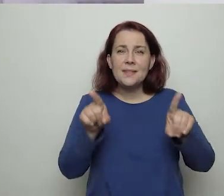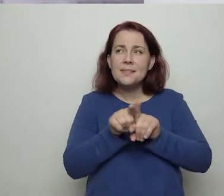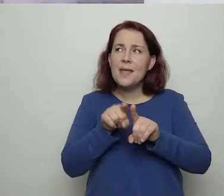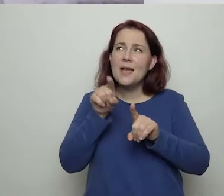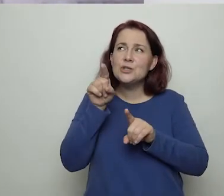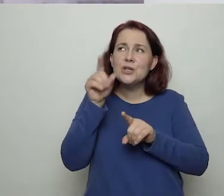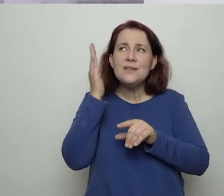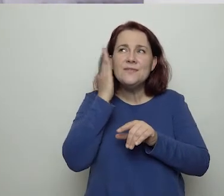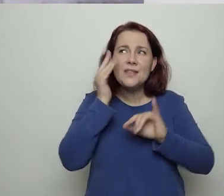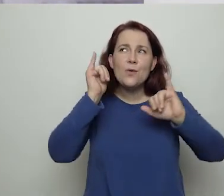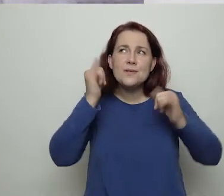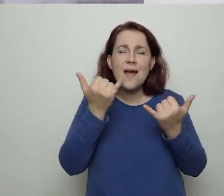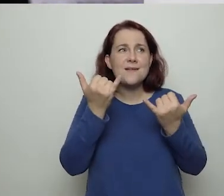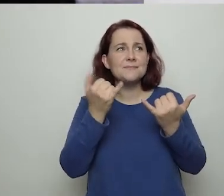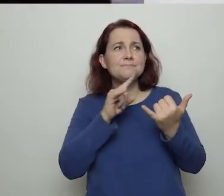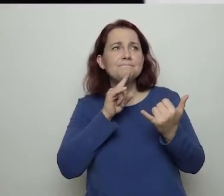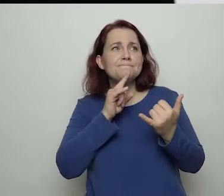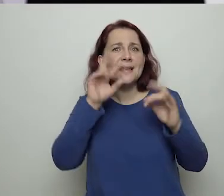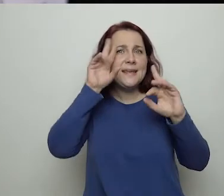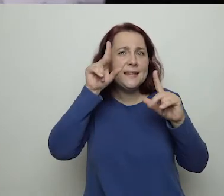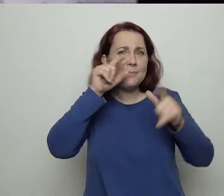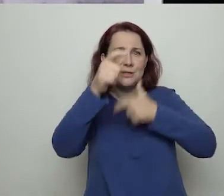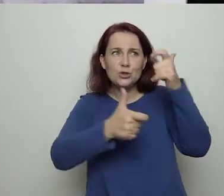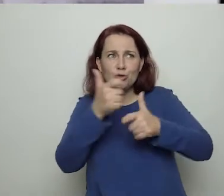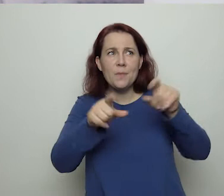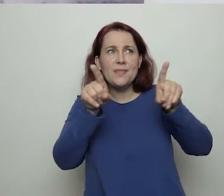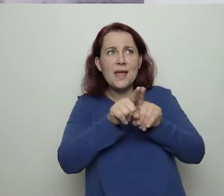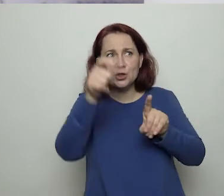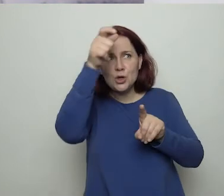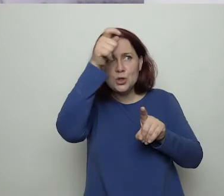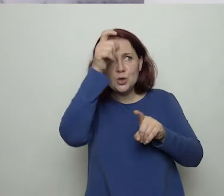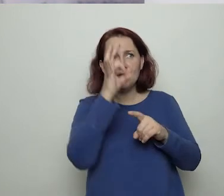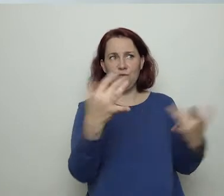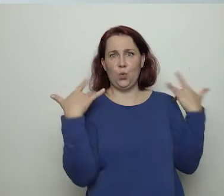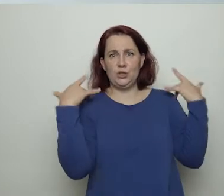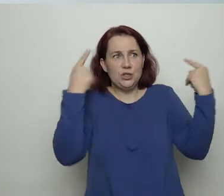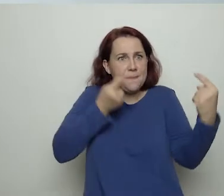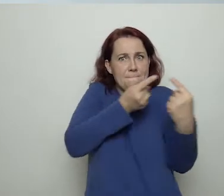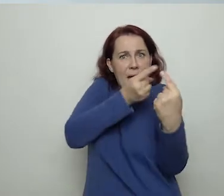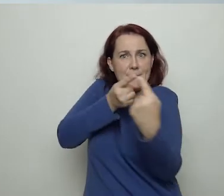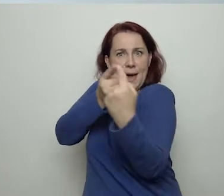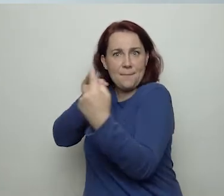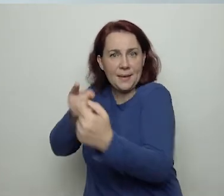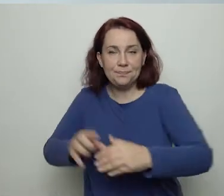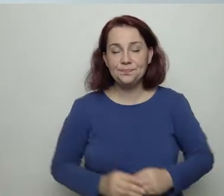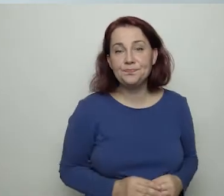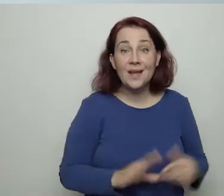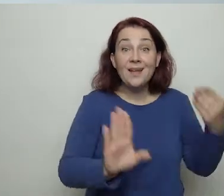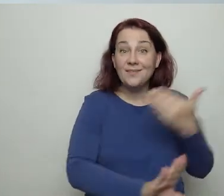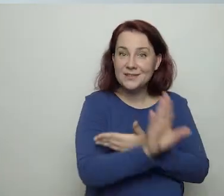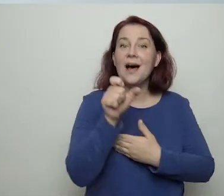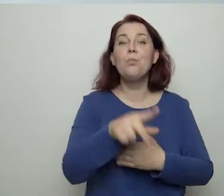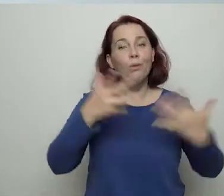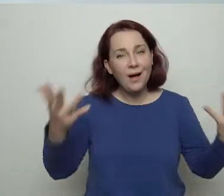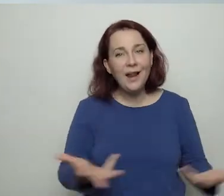znaleźć ją i umieścić na wszystkich polach na których człowiek funkcjonuje wystawa